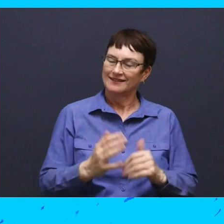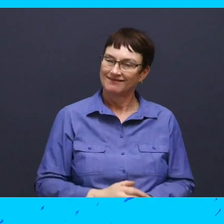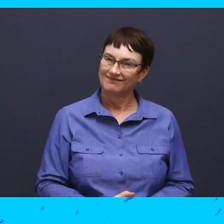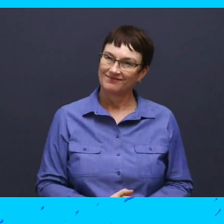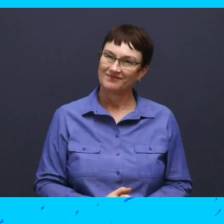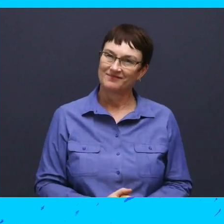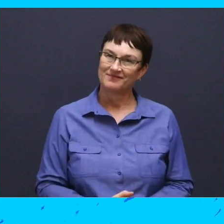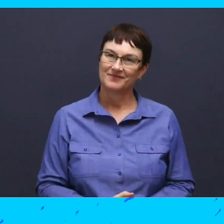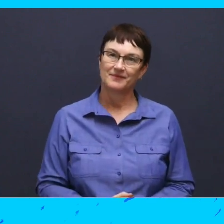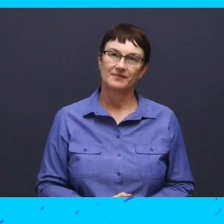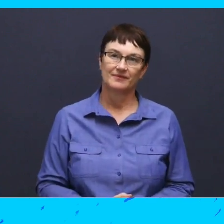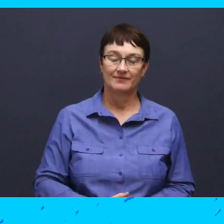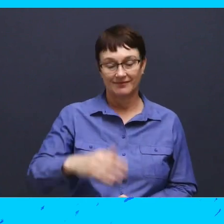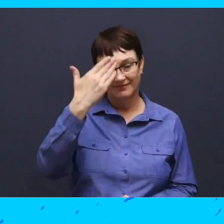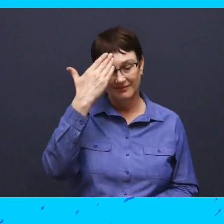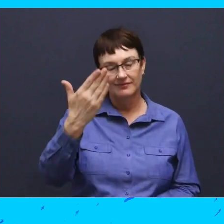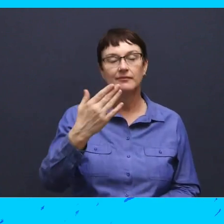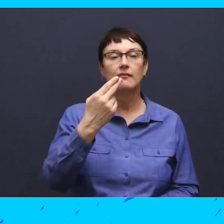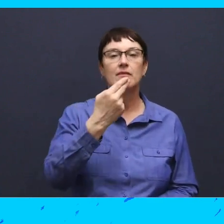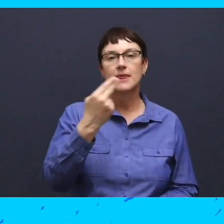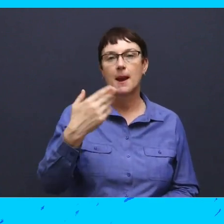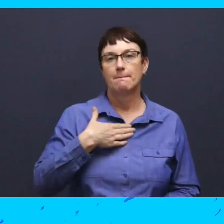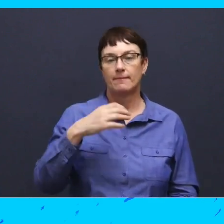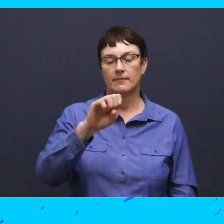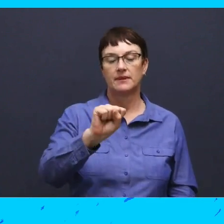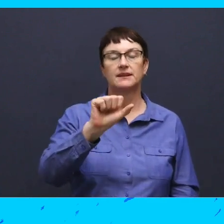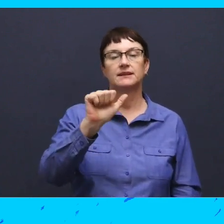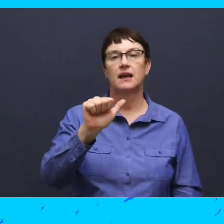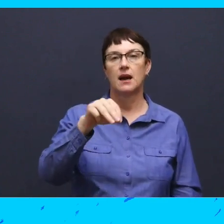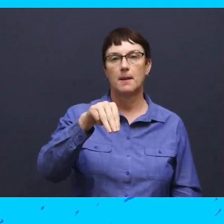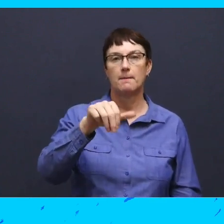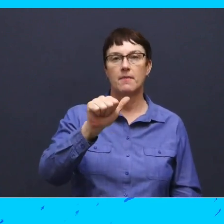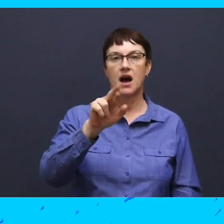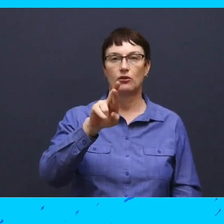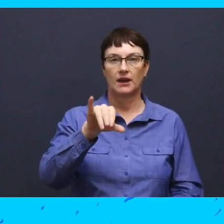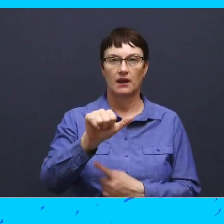Samaria. Alors, quelles des